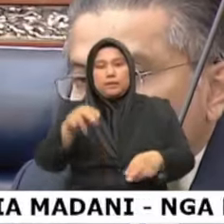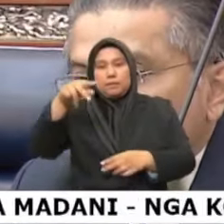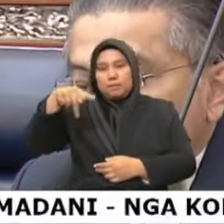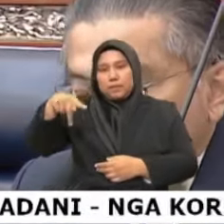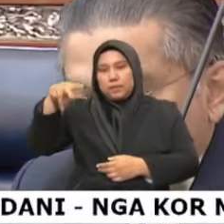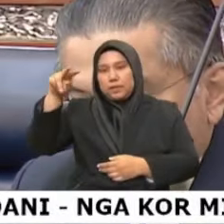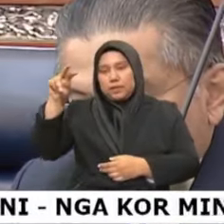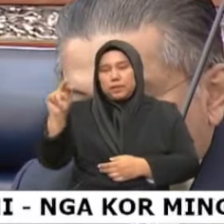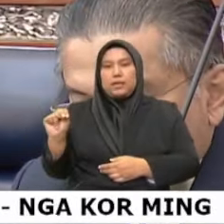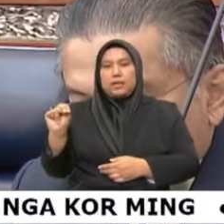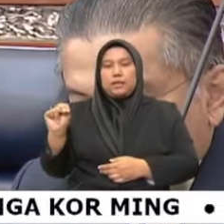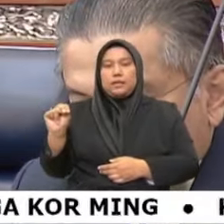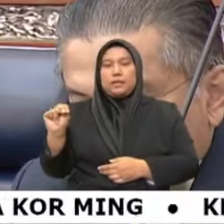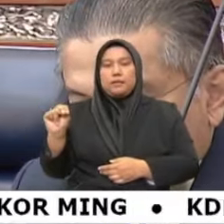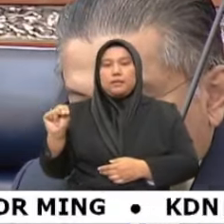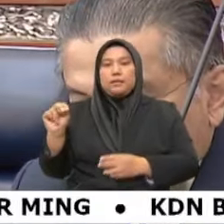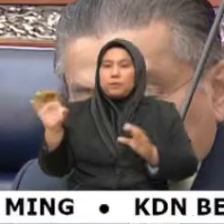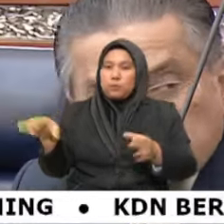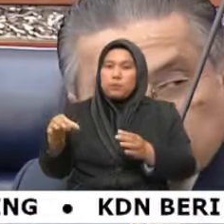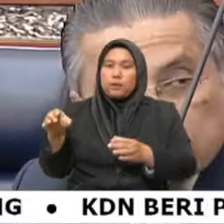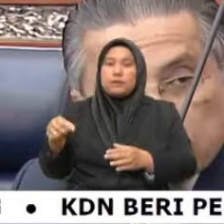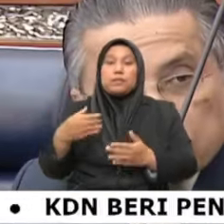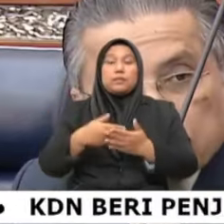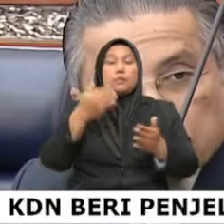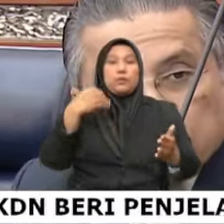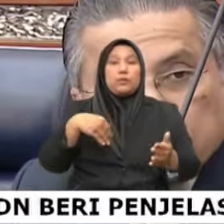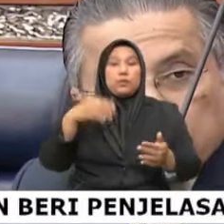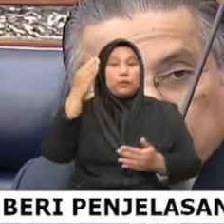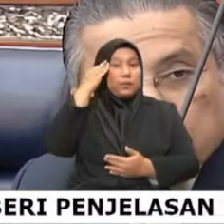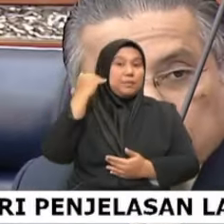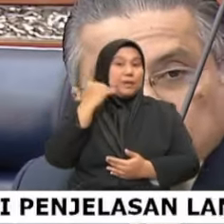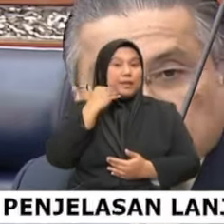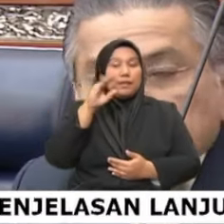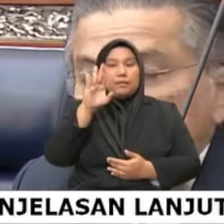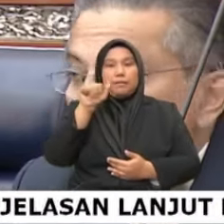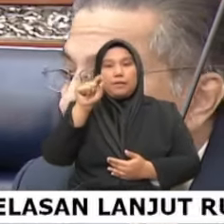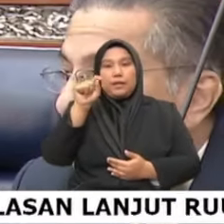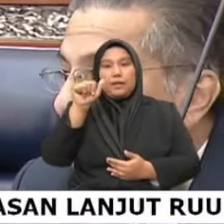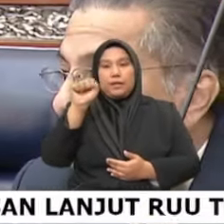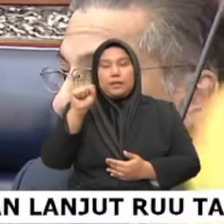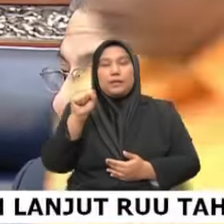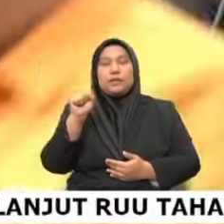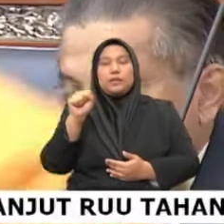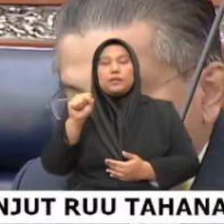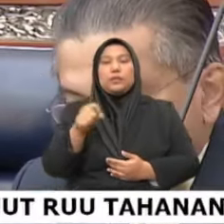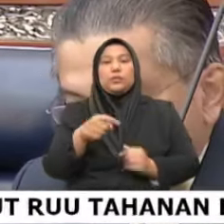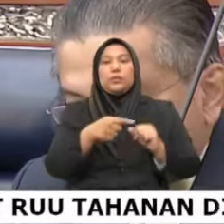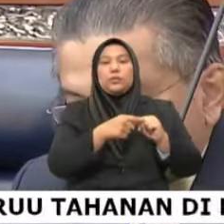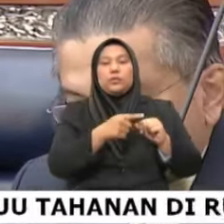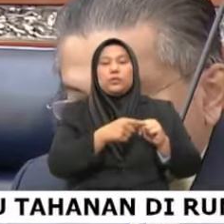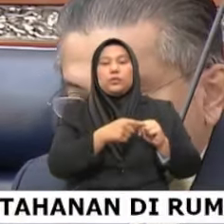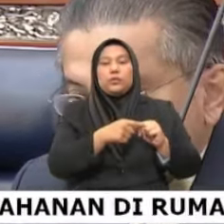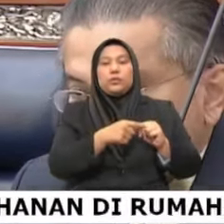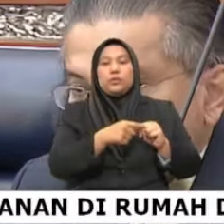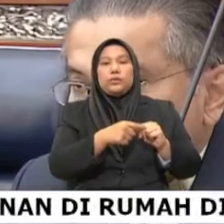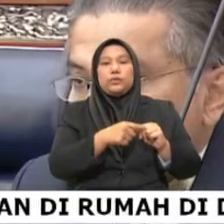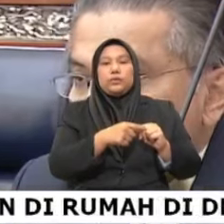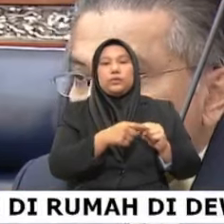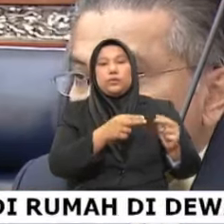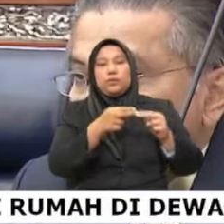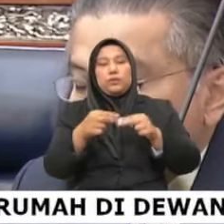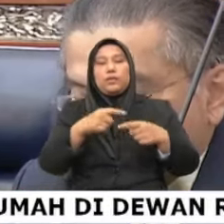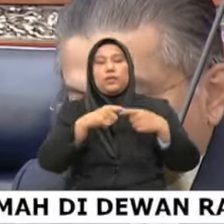membuat sedemikian. Sebelum itu, Kepala Batas menduduh kononnya ada hubungan kait antara Bagan dengan